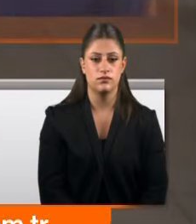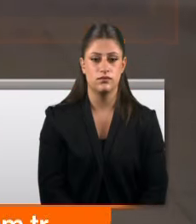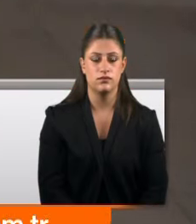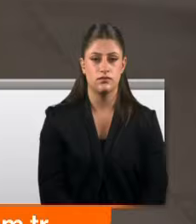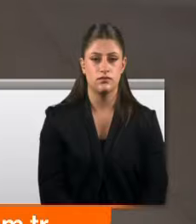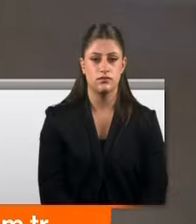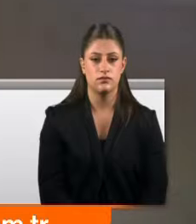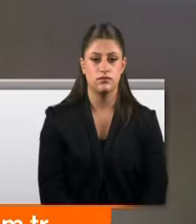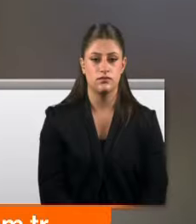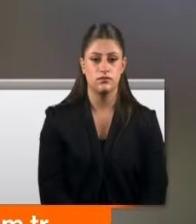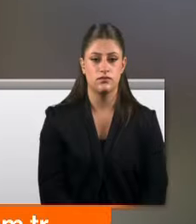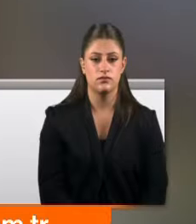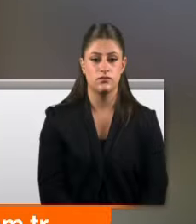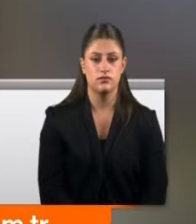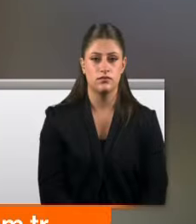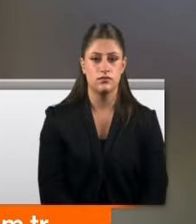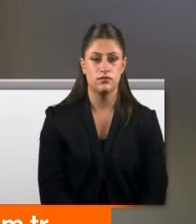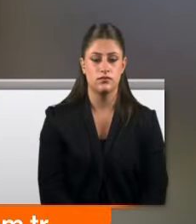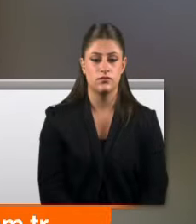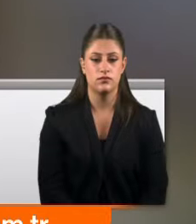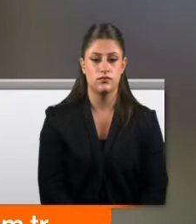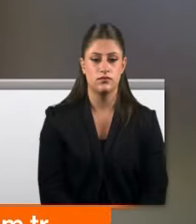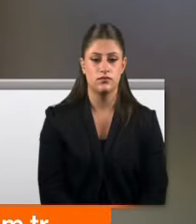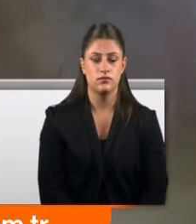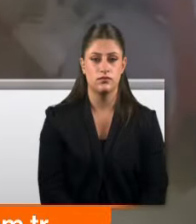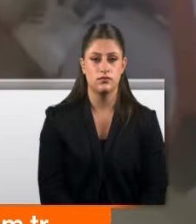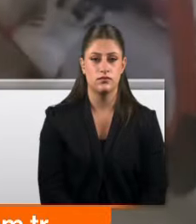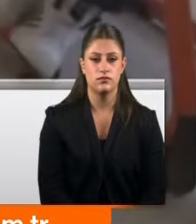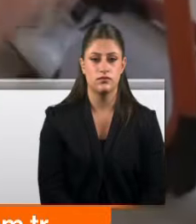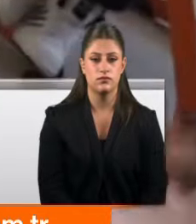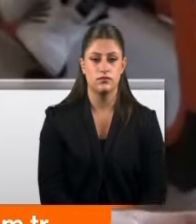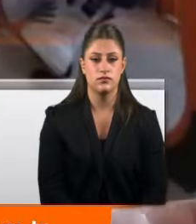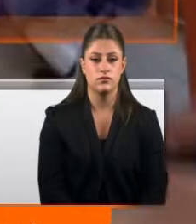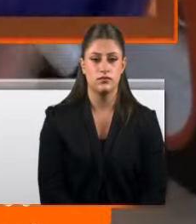gurur duyacağım. Ben de onun gibi onun izinde gitmeyi düşünüyorum. Gururlu hissediyorum. Yani